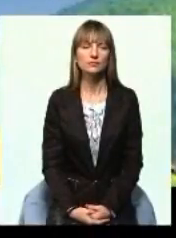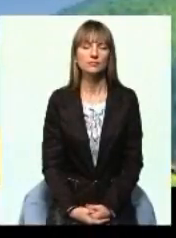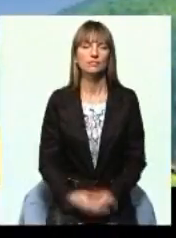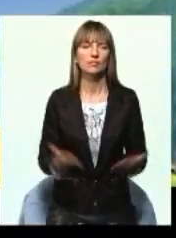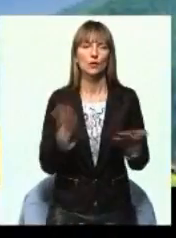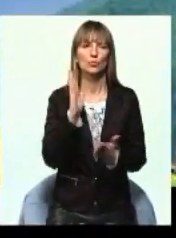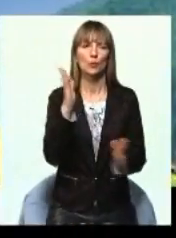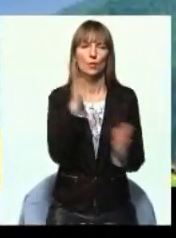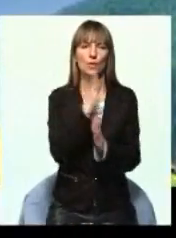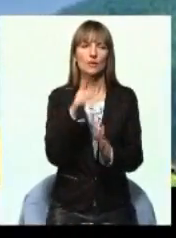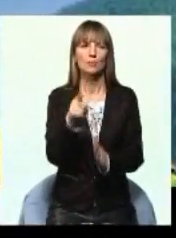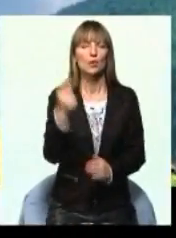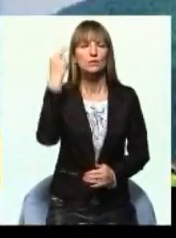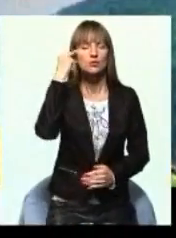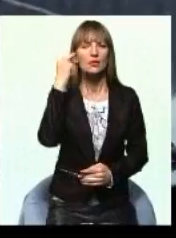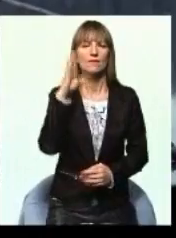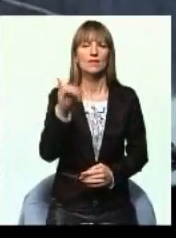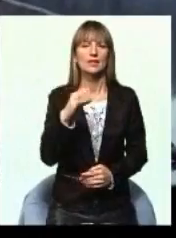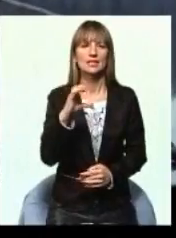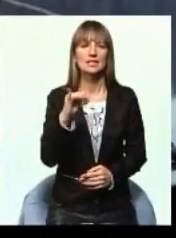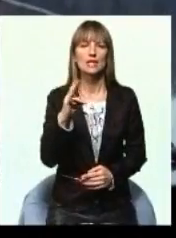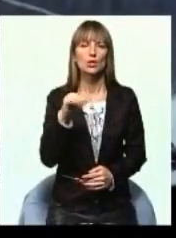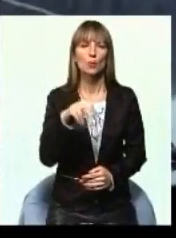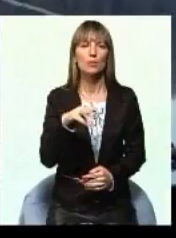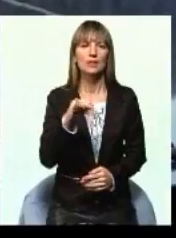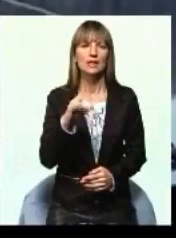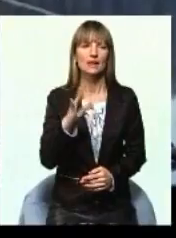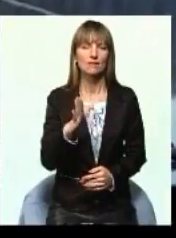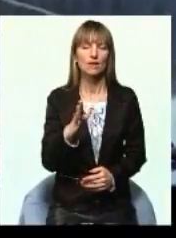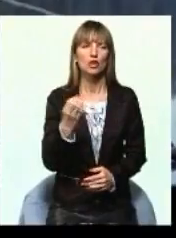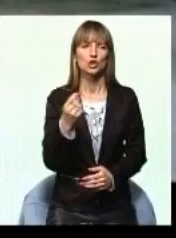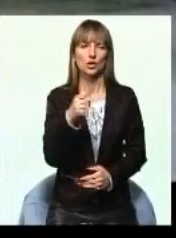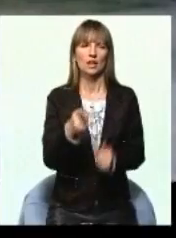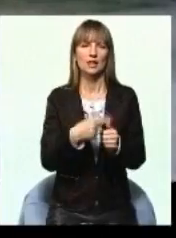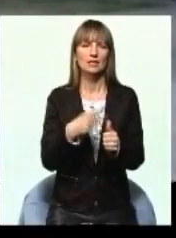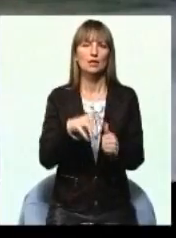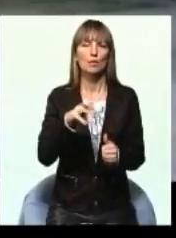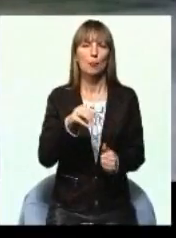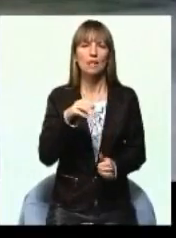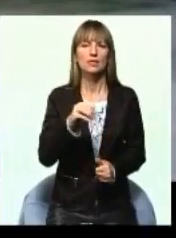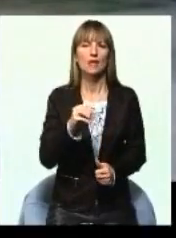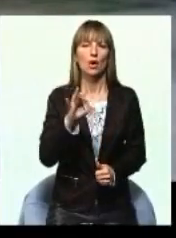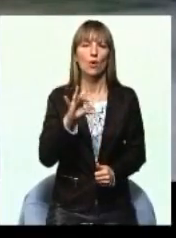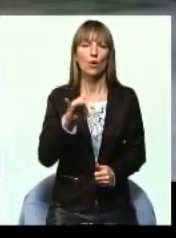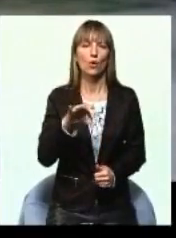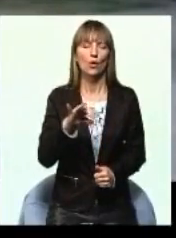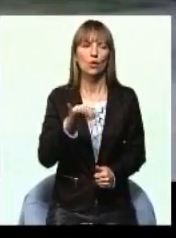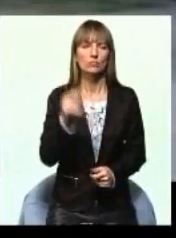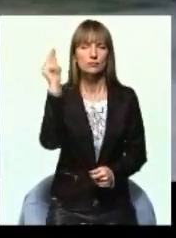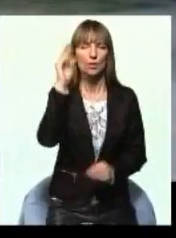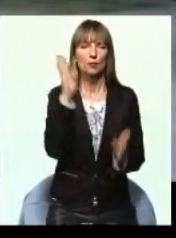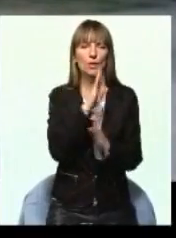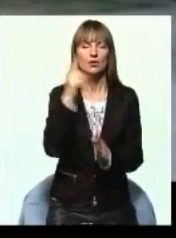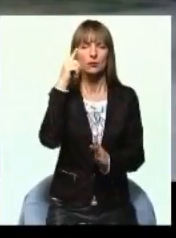Якою буде погода, ми дізнаємось від синоптиків, або, як ще їх називають, метеорологи. Це люди, які вивчають погоду і здатні